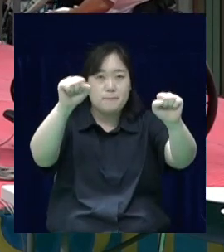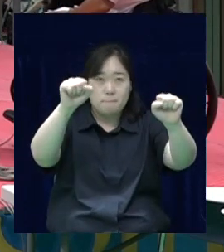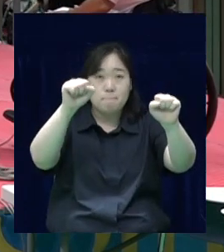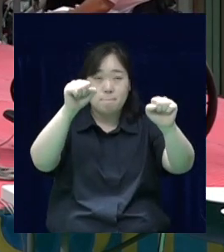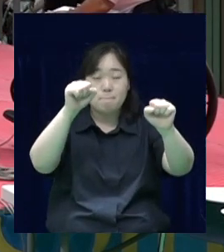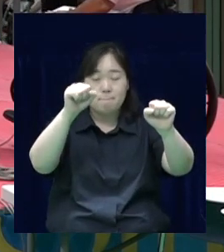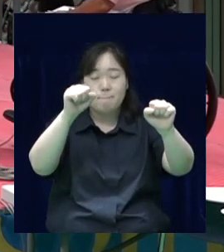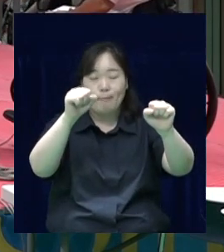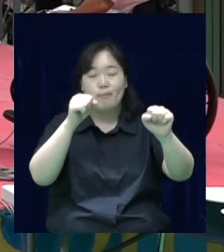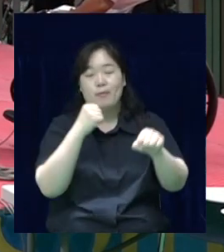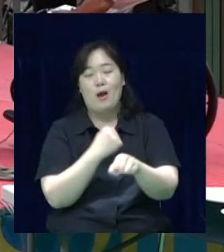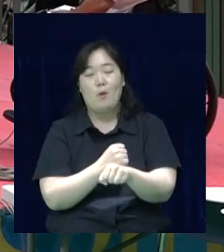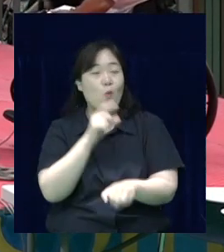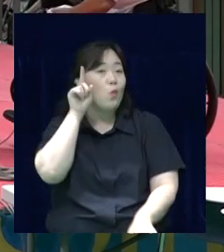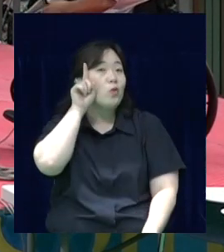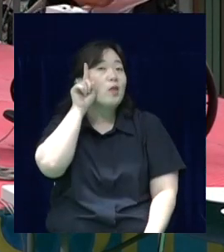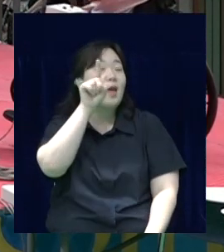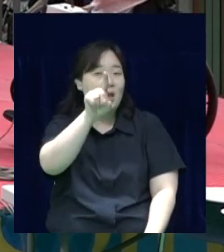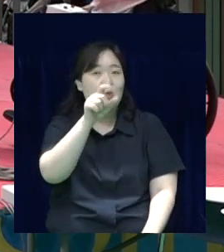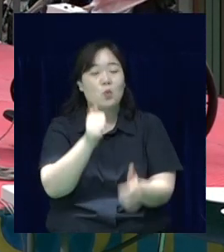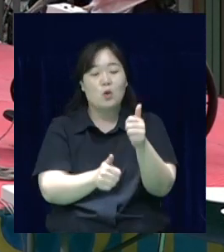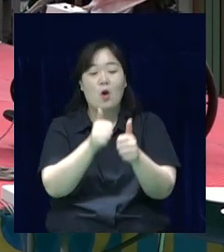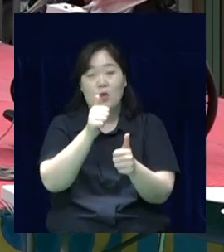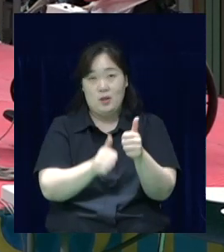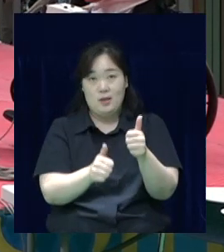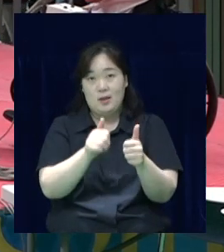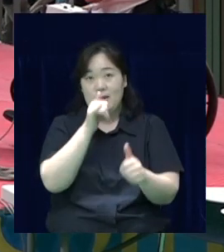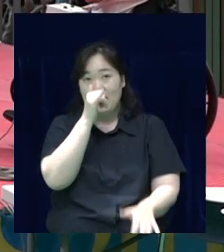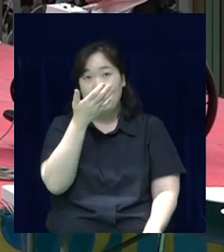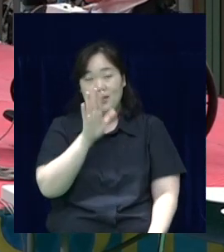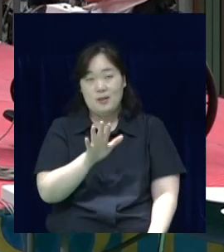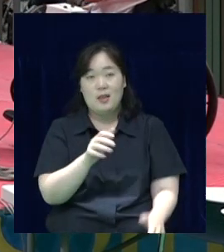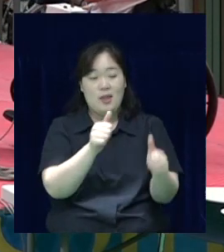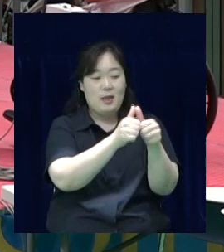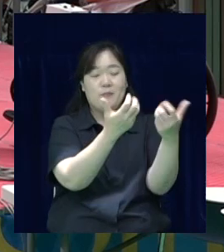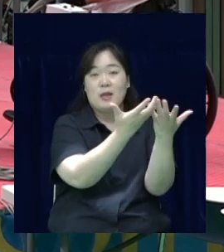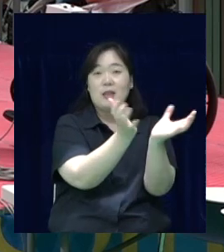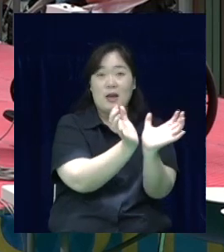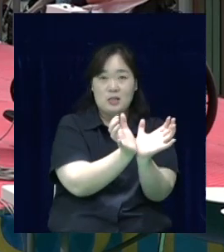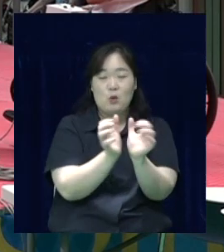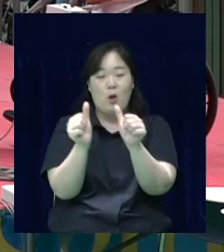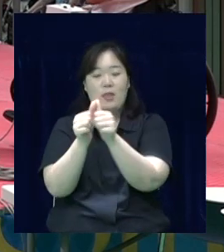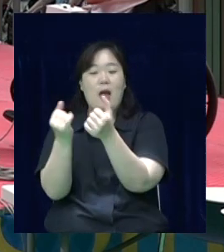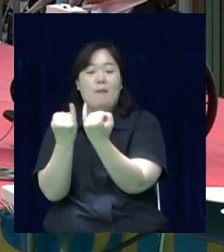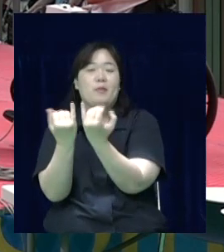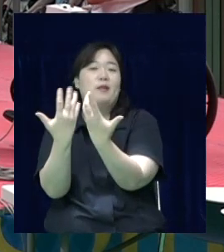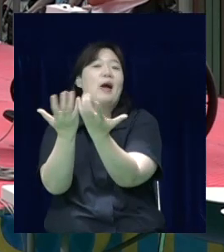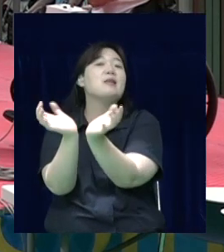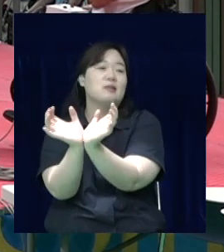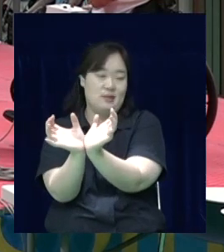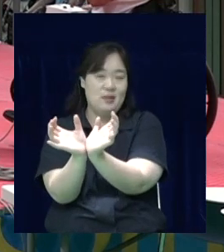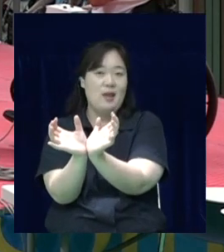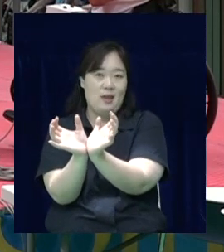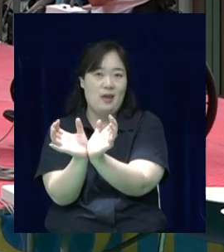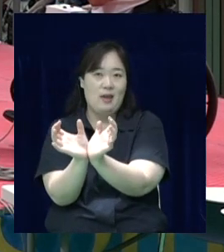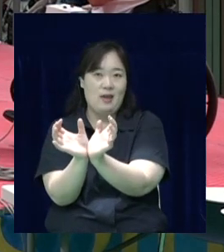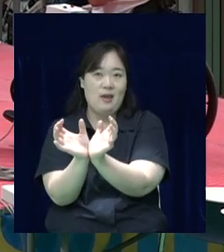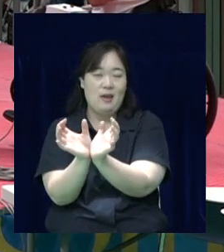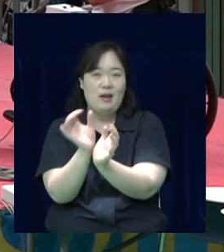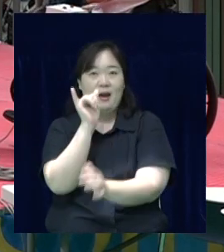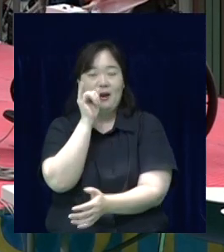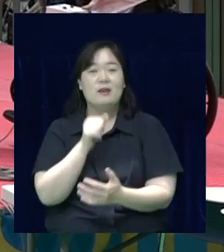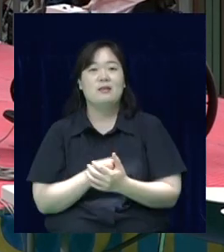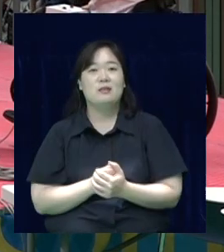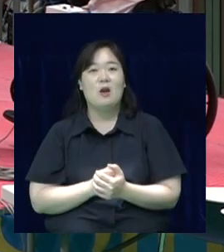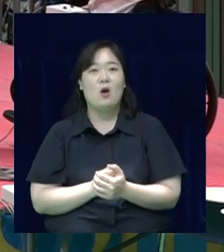되고요. 내일도 이제 경기를 보내드리는데 내일은 또 단체전 남자 단체와 또 혼성이 준비가 돼 있고 단체전의